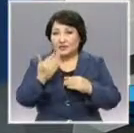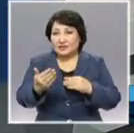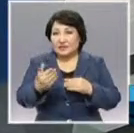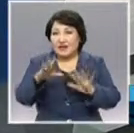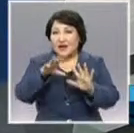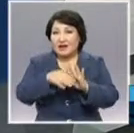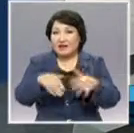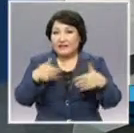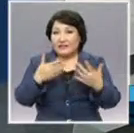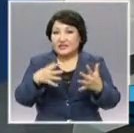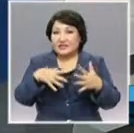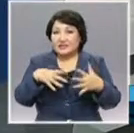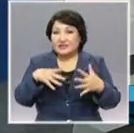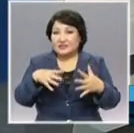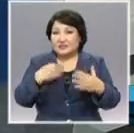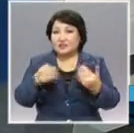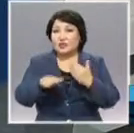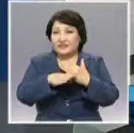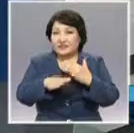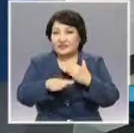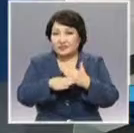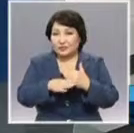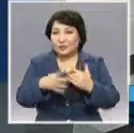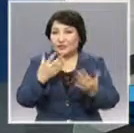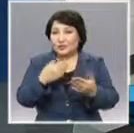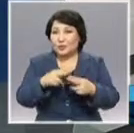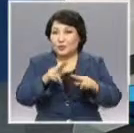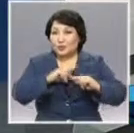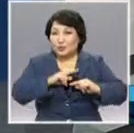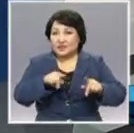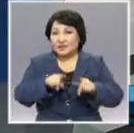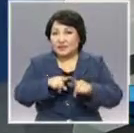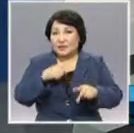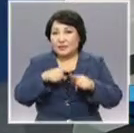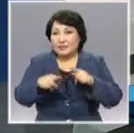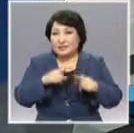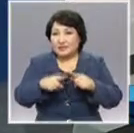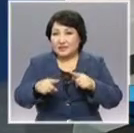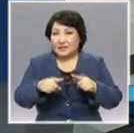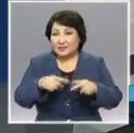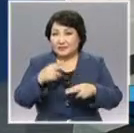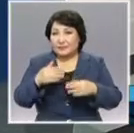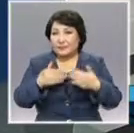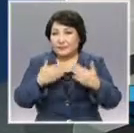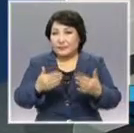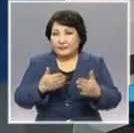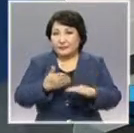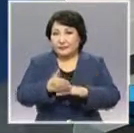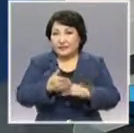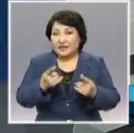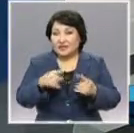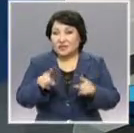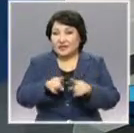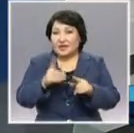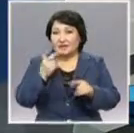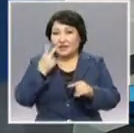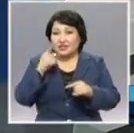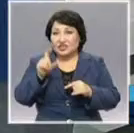внесли свою лепту в эту работу, и тогда бы мы быстрее к ним подошли бы и помогли бы. Потому что все-таки человек, когда сам